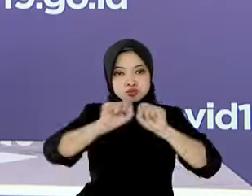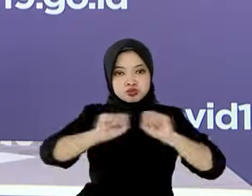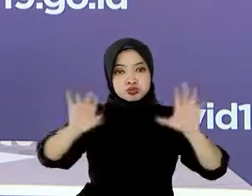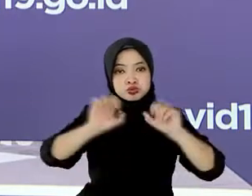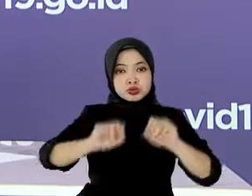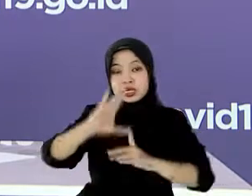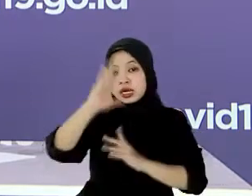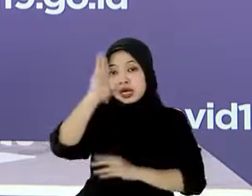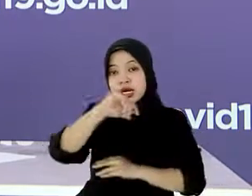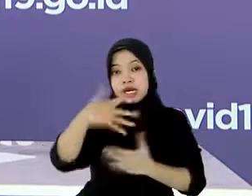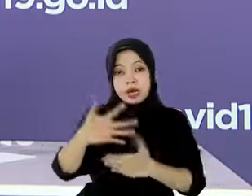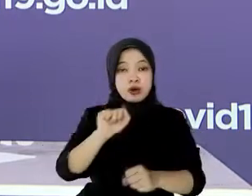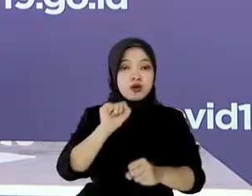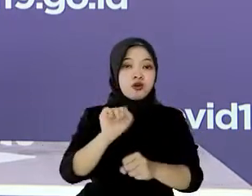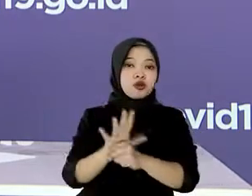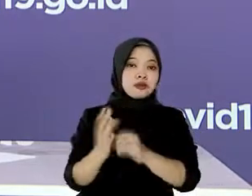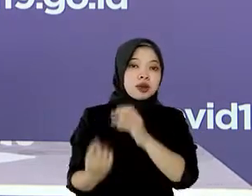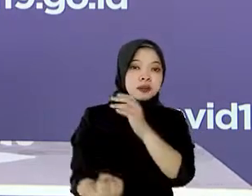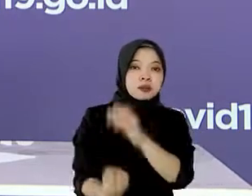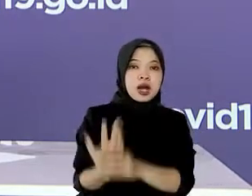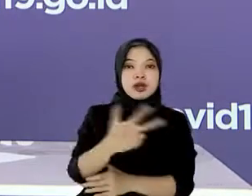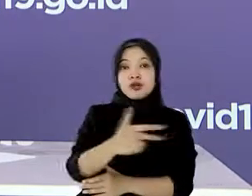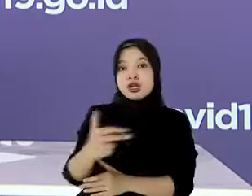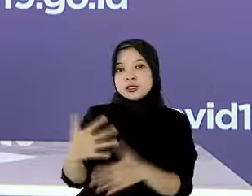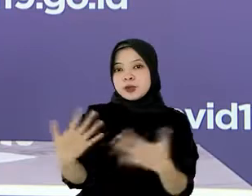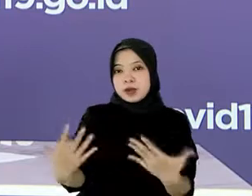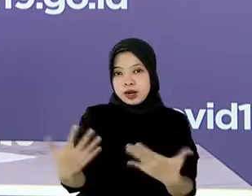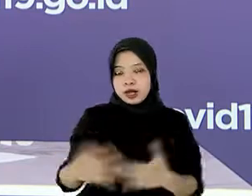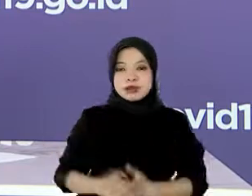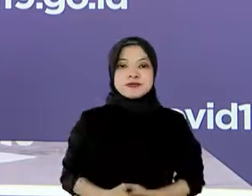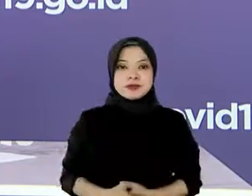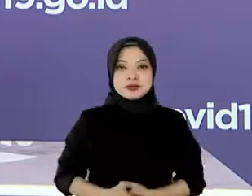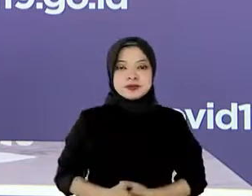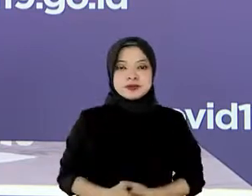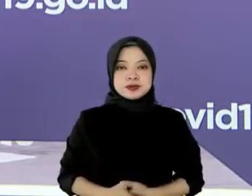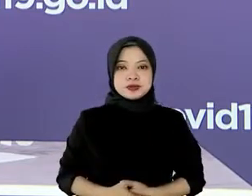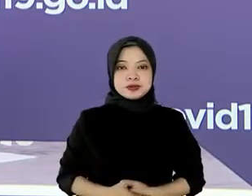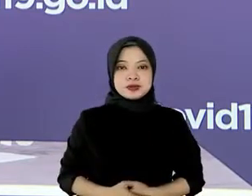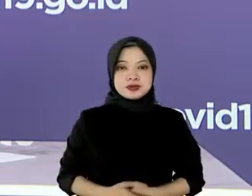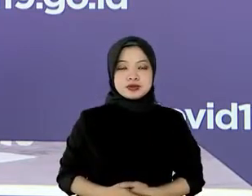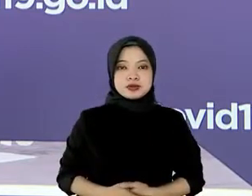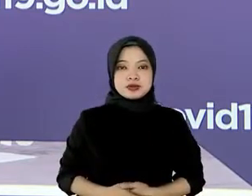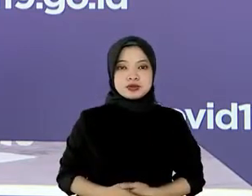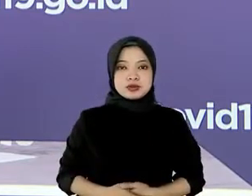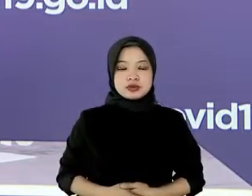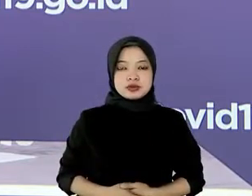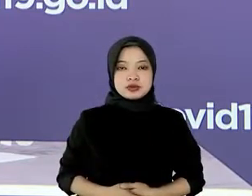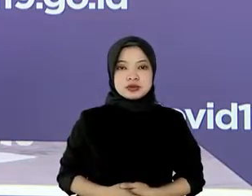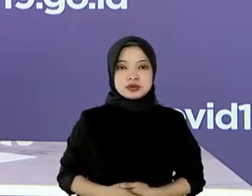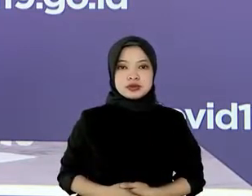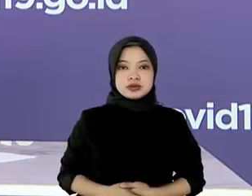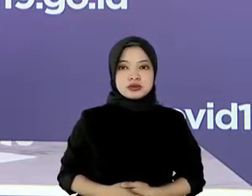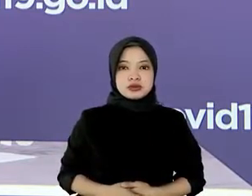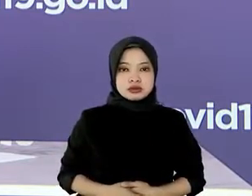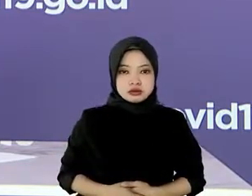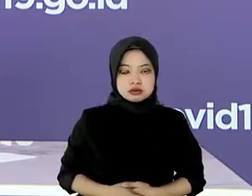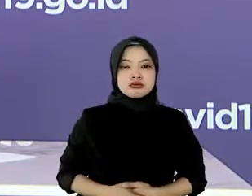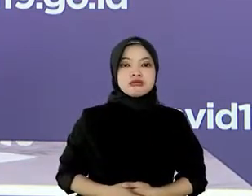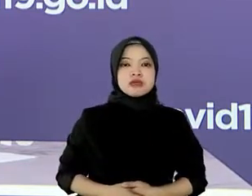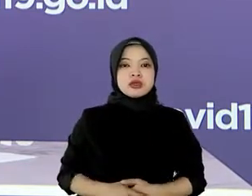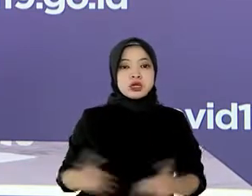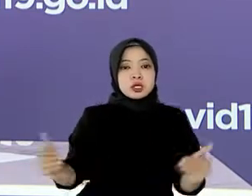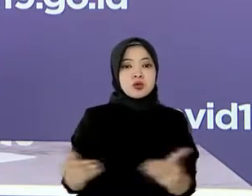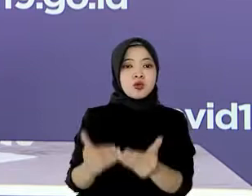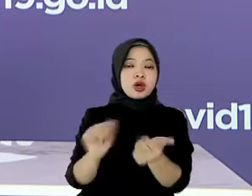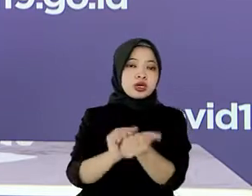saya akan menyampaikan perkembangan copy 19 di Indonesia seperti yang kita ketahui bahwa kasus coffee 19 terus Mengalami